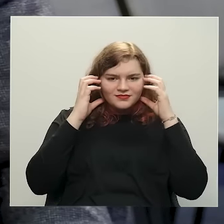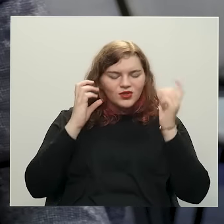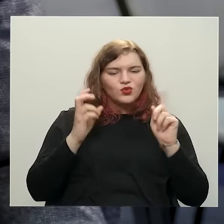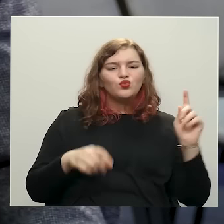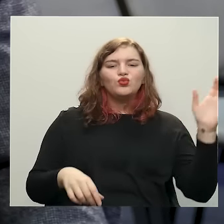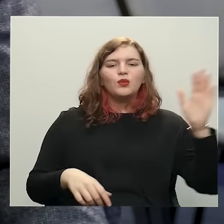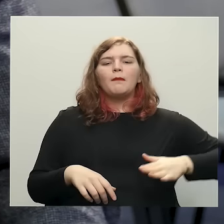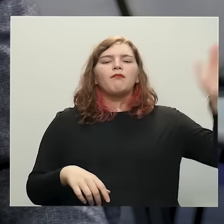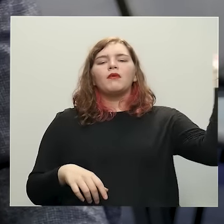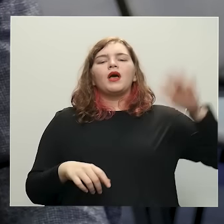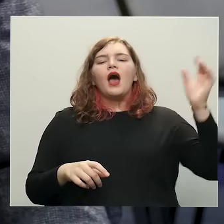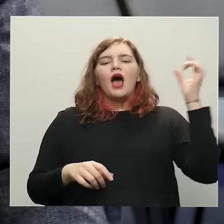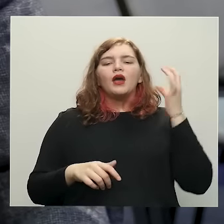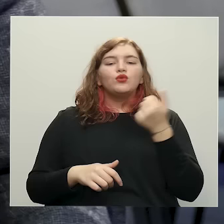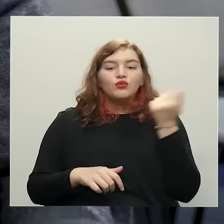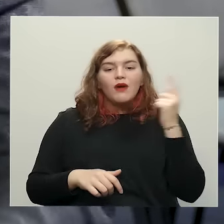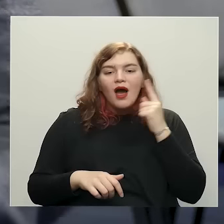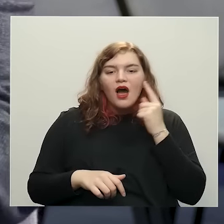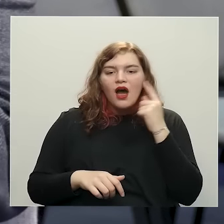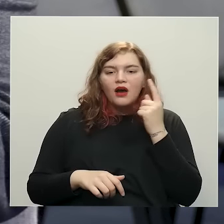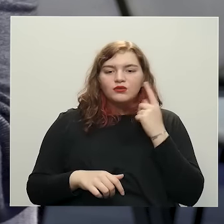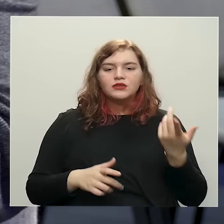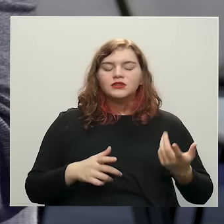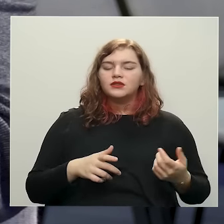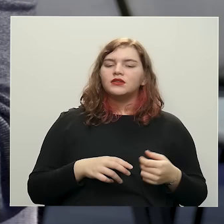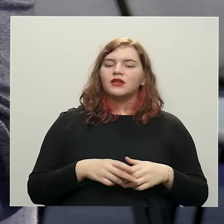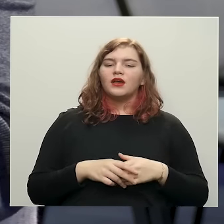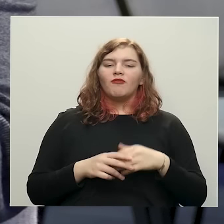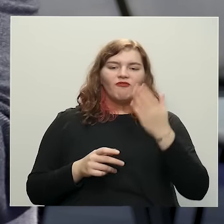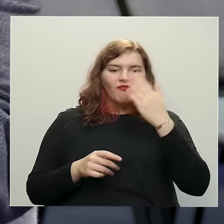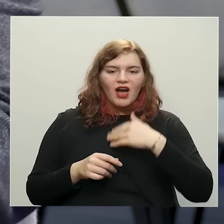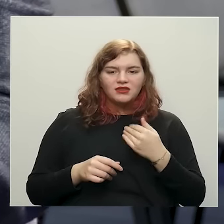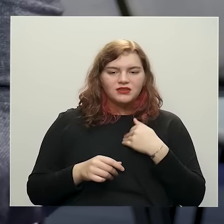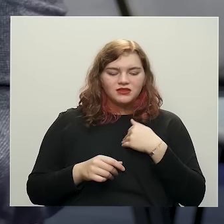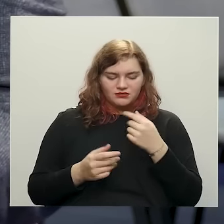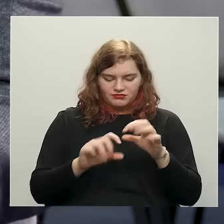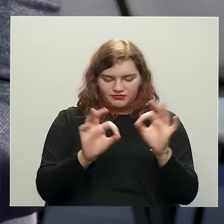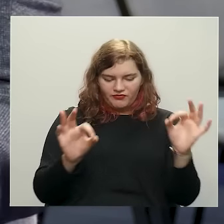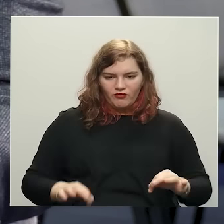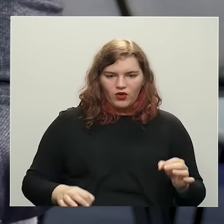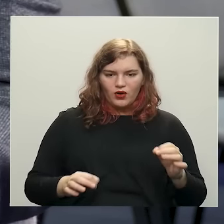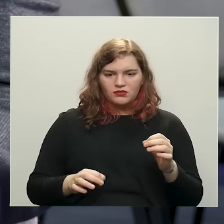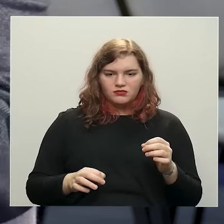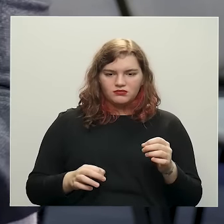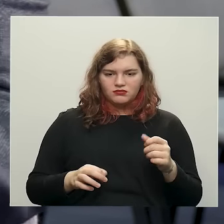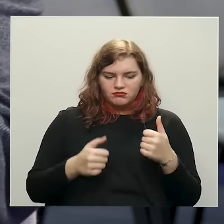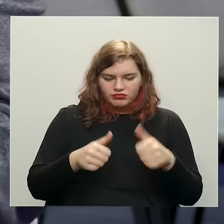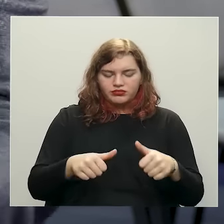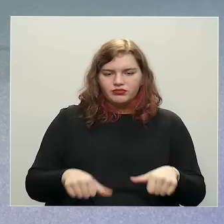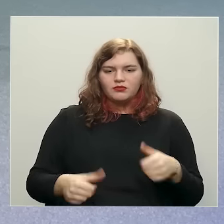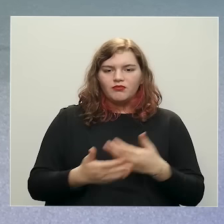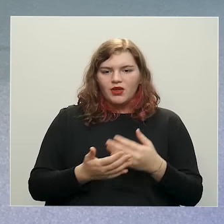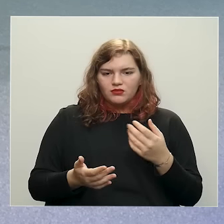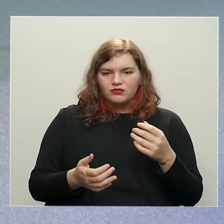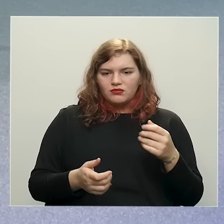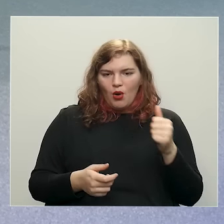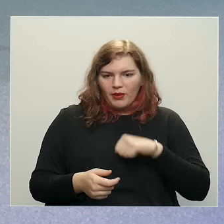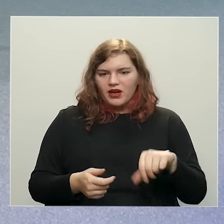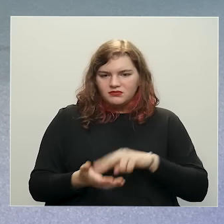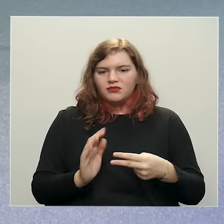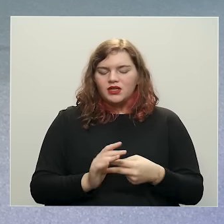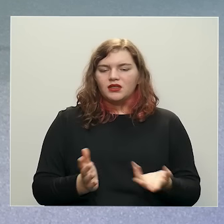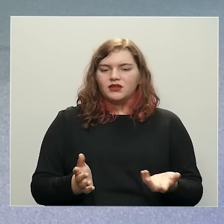ridica halandala mâinile. Numai dacă auzi, pe ea avea în fața ei hârtiile care erau pregătite pentru operație.